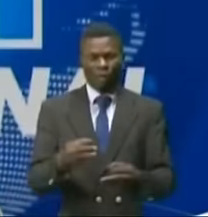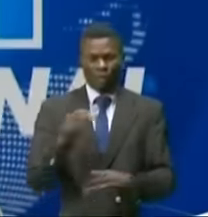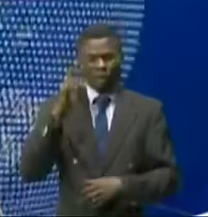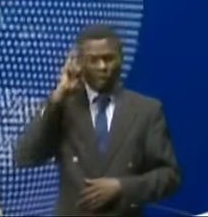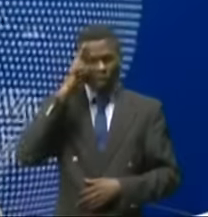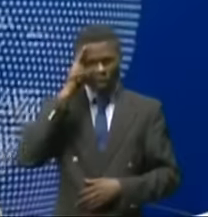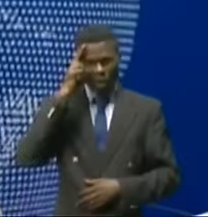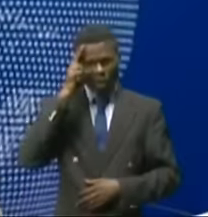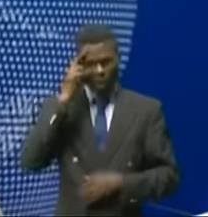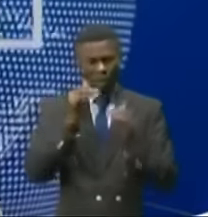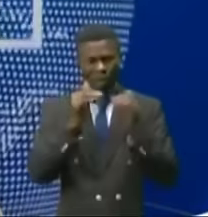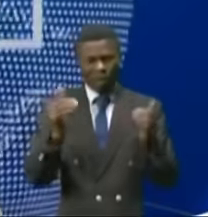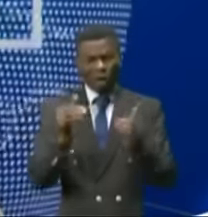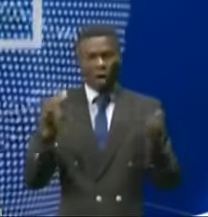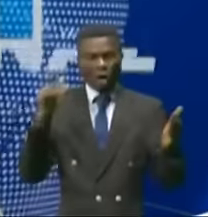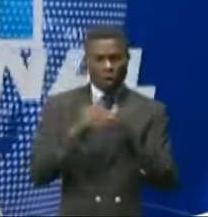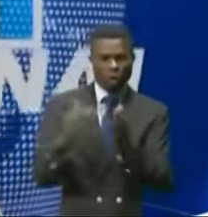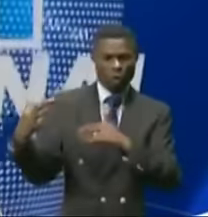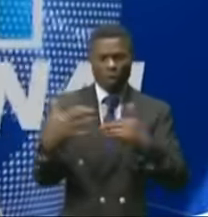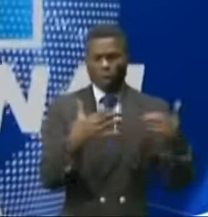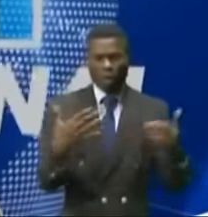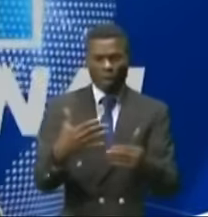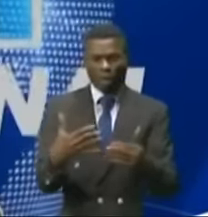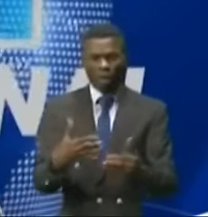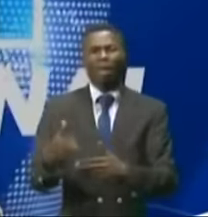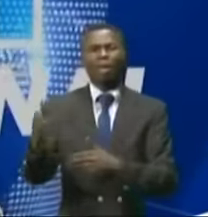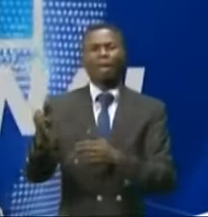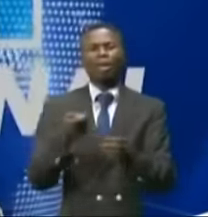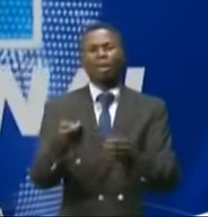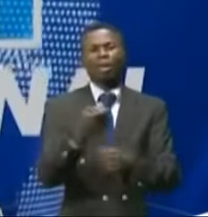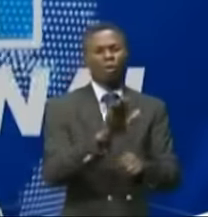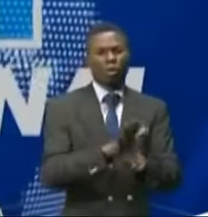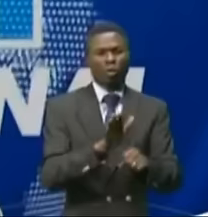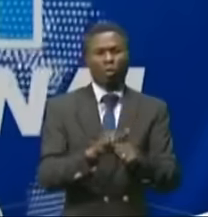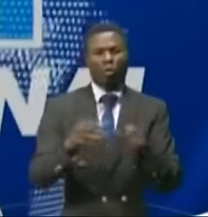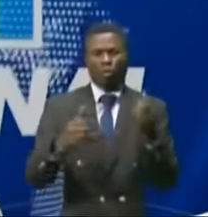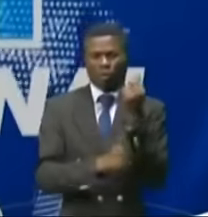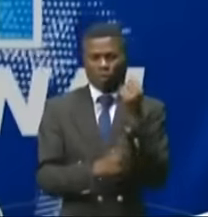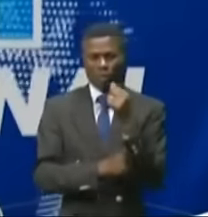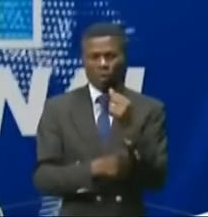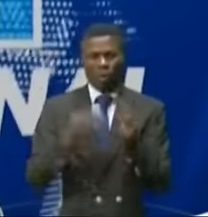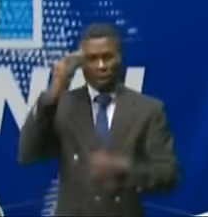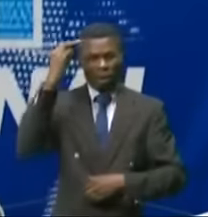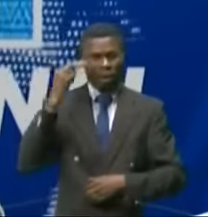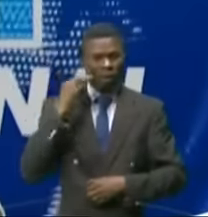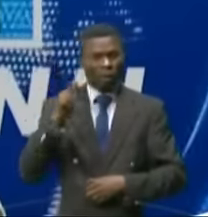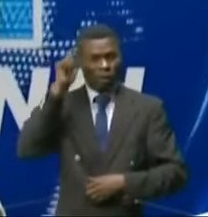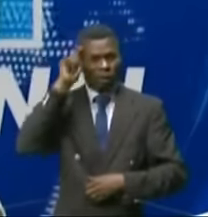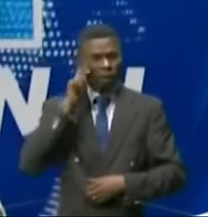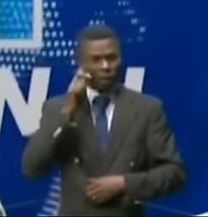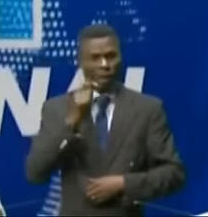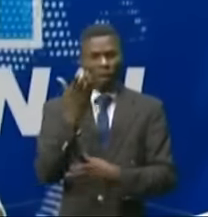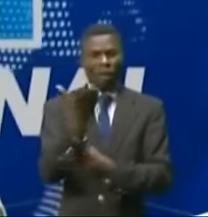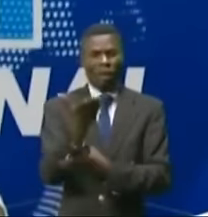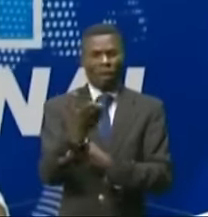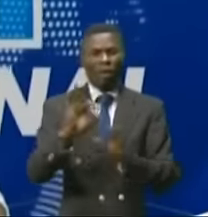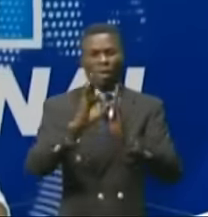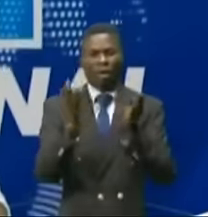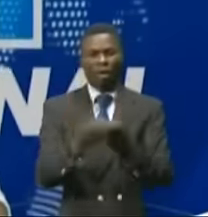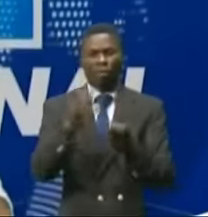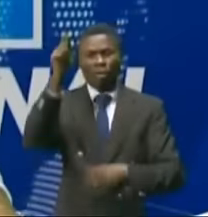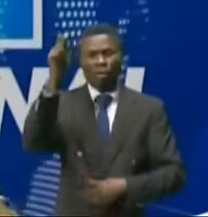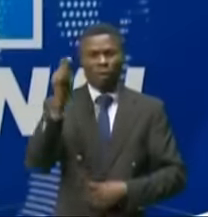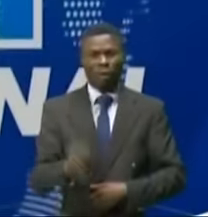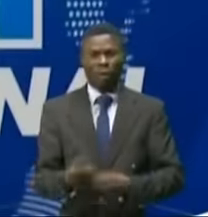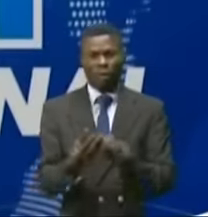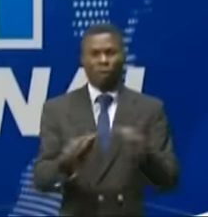regard de la guerre d'agression qui endeuille le pays. Le ministère du genre a pensé aux familles des militaires et aux déplacés. C'est le